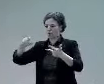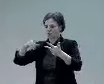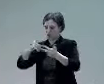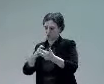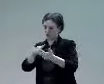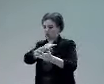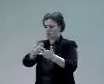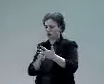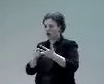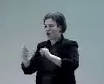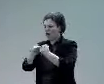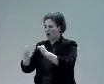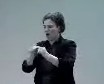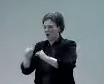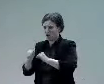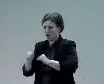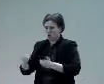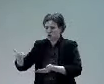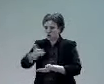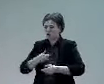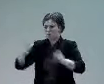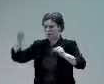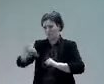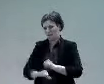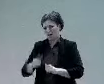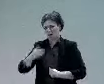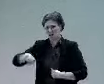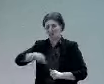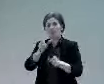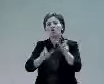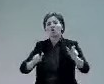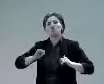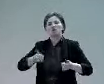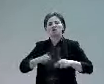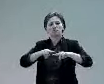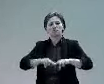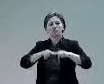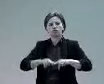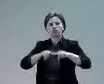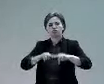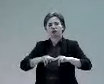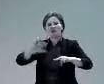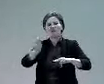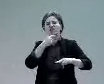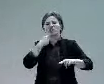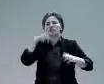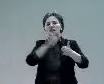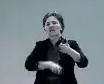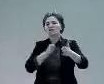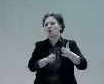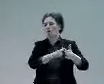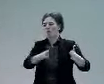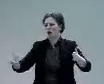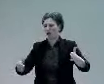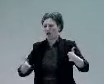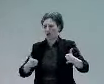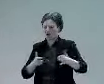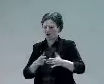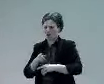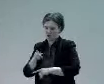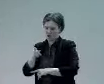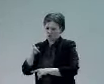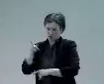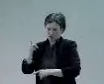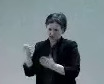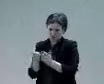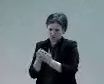in cui siamo tutti perdenti, stati e cittadini, e vincono solo quelli che riescono a non pagare le tasse per contribuire allo sviluppo sostenibile della